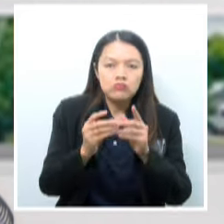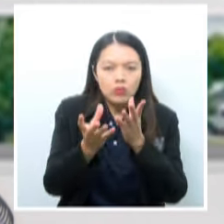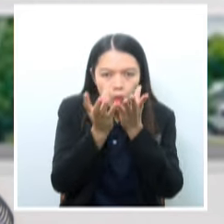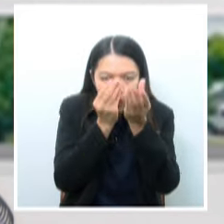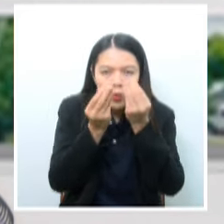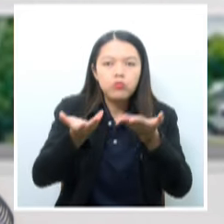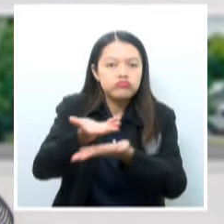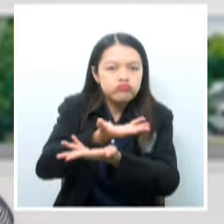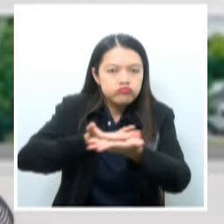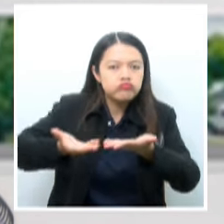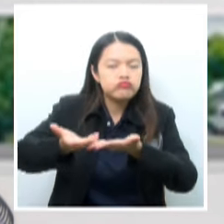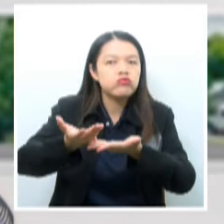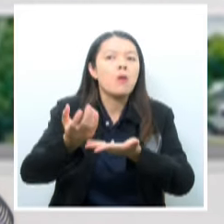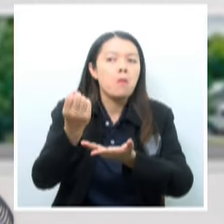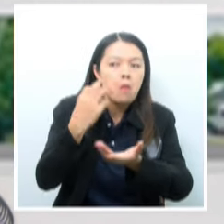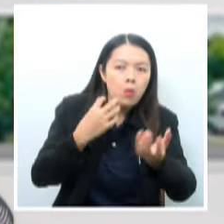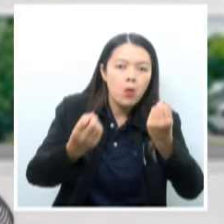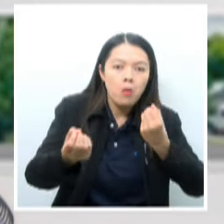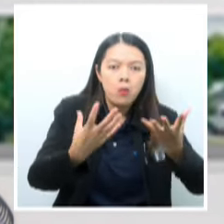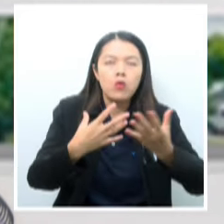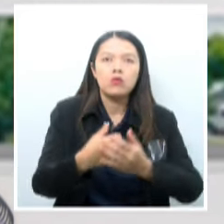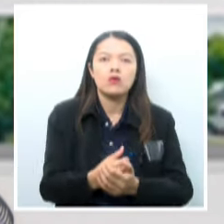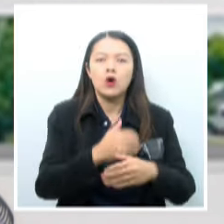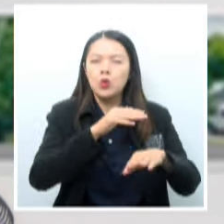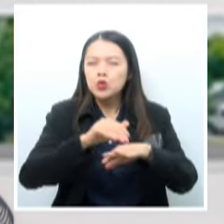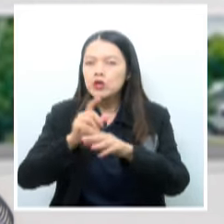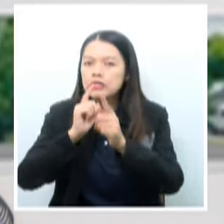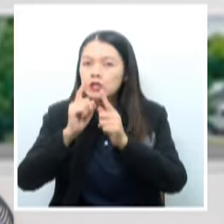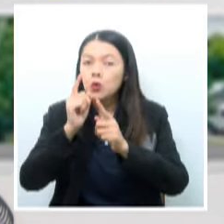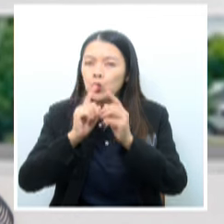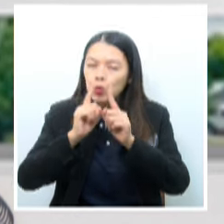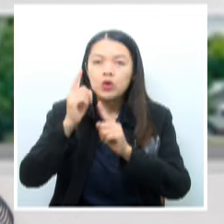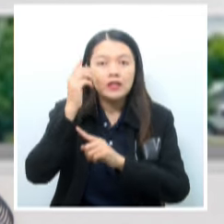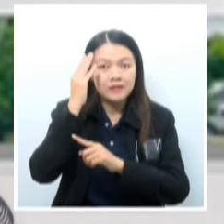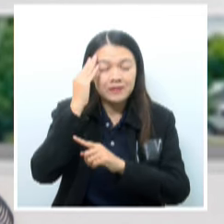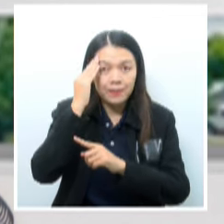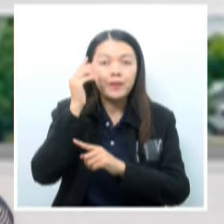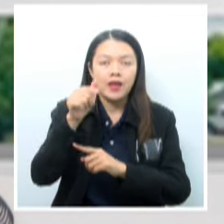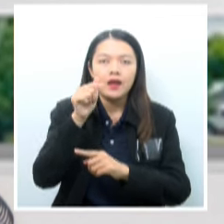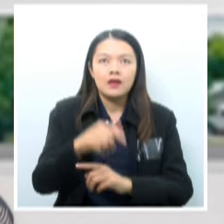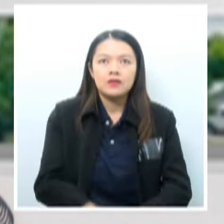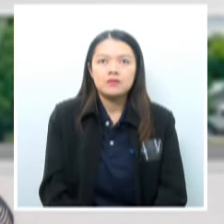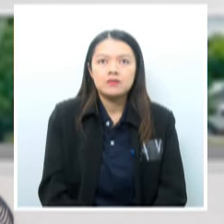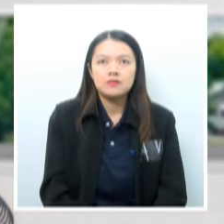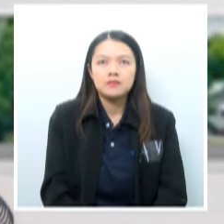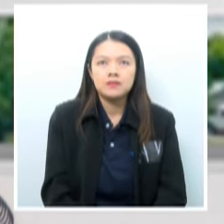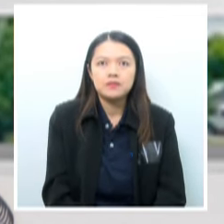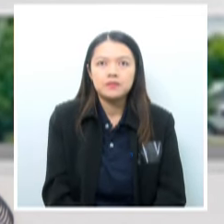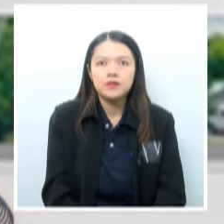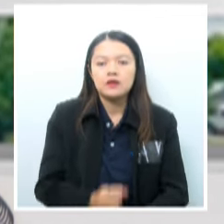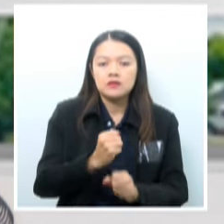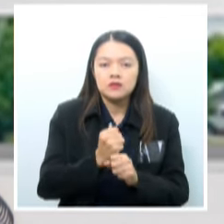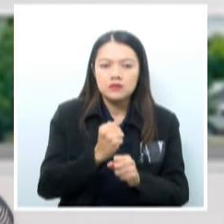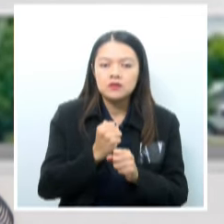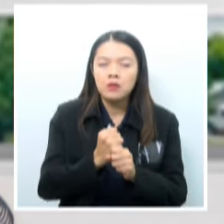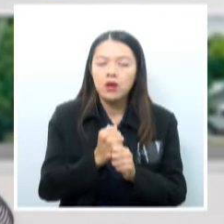รับฟังเรื่องชวนคิดชวนคุยในวันนี้เรื่องนี้เป็นเรื่องที่เป็นการดำเนินการเ